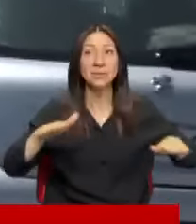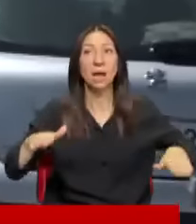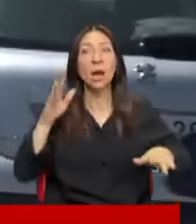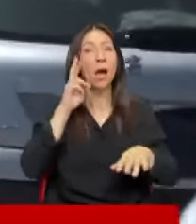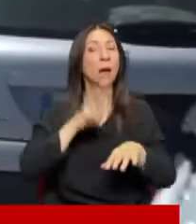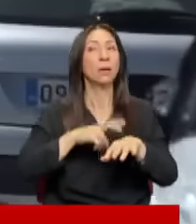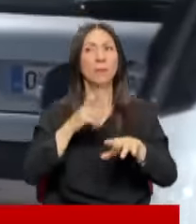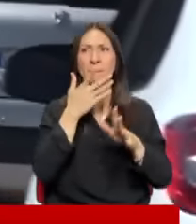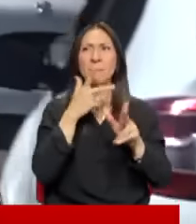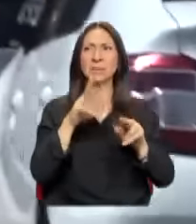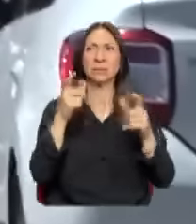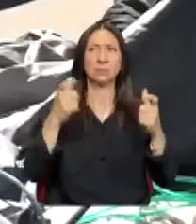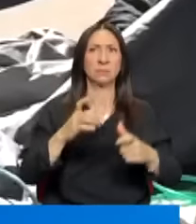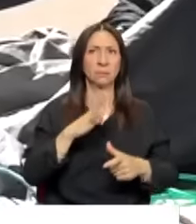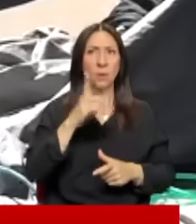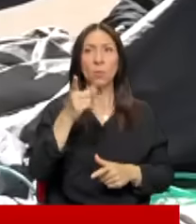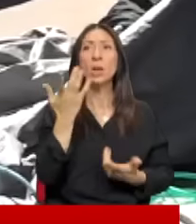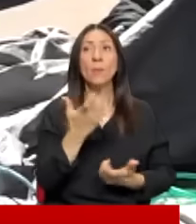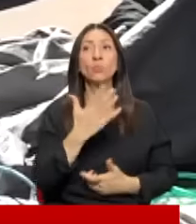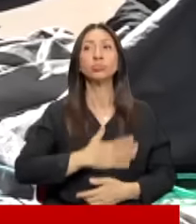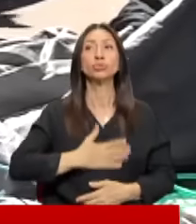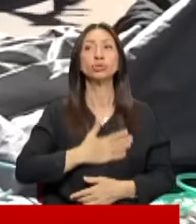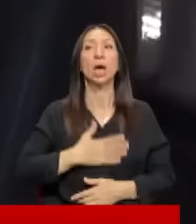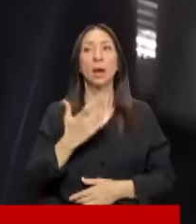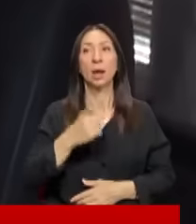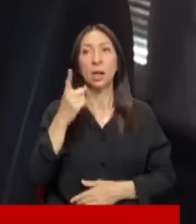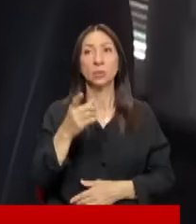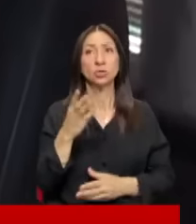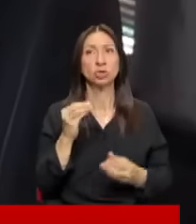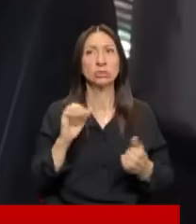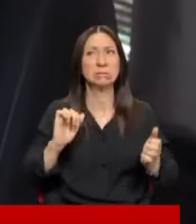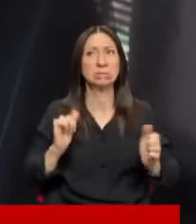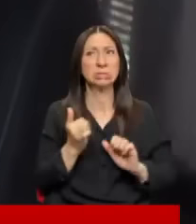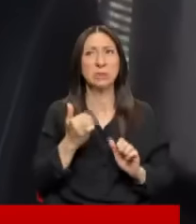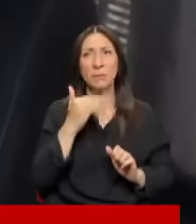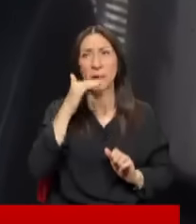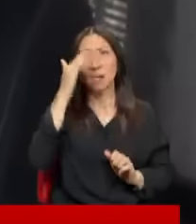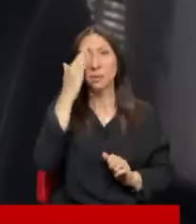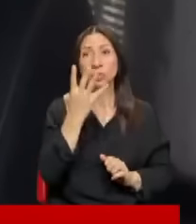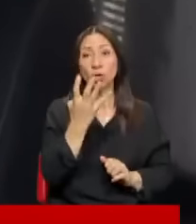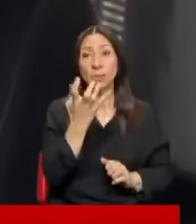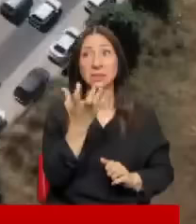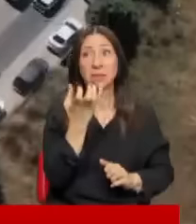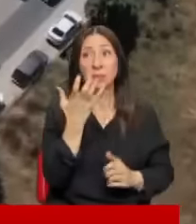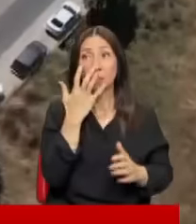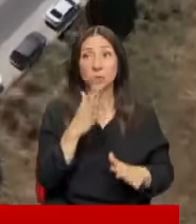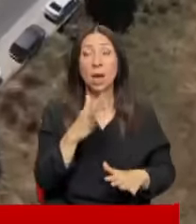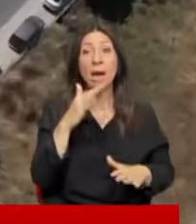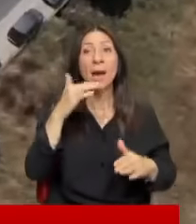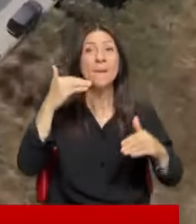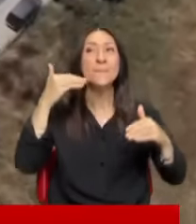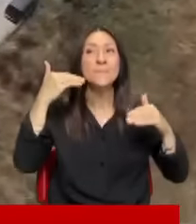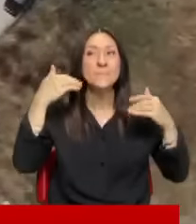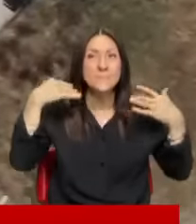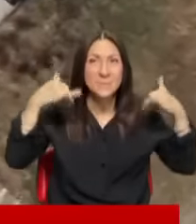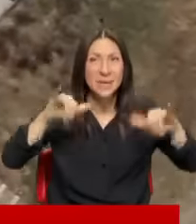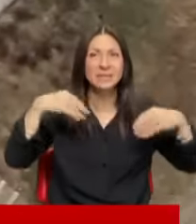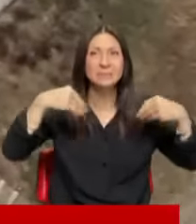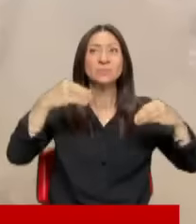andıran görüntülere sahne oldu. Bu görüntü Bursa'da çekildi. Çok sıkışık bayram ağzı. 4-5 saattir buradaydı. Hayvan pazarlarının